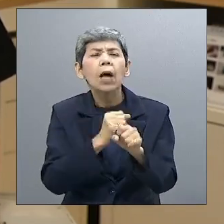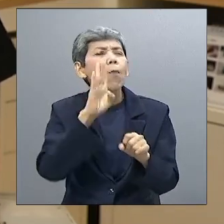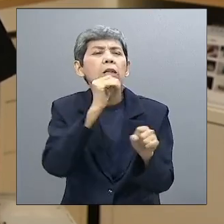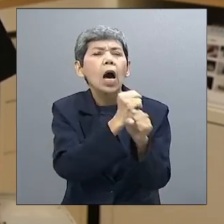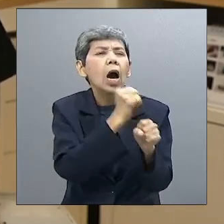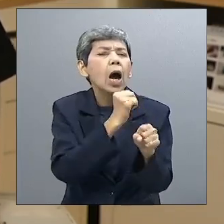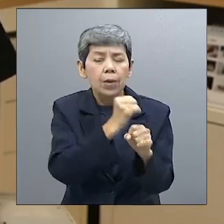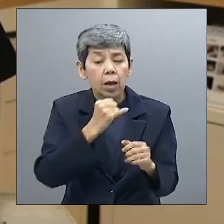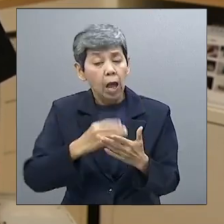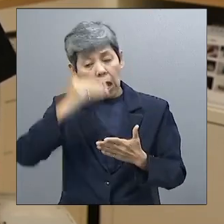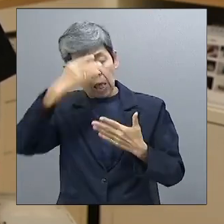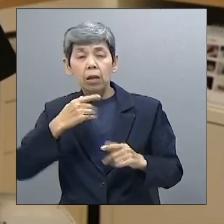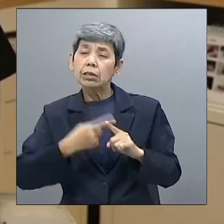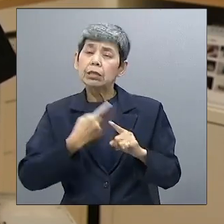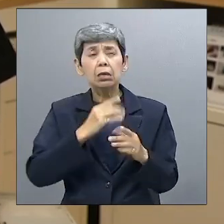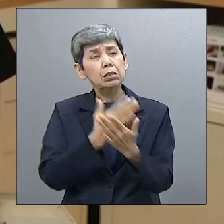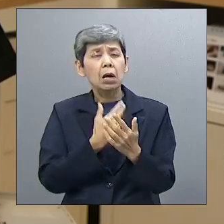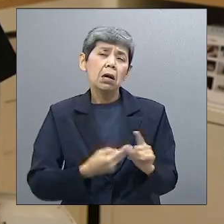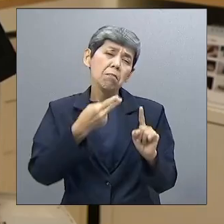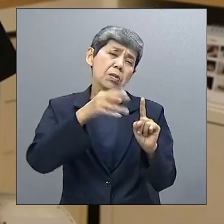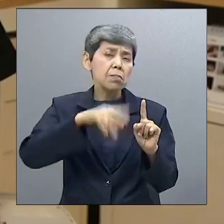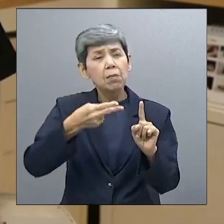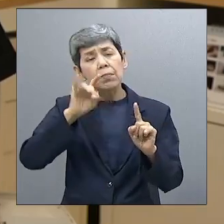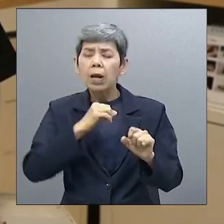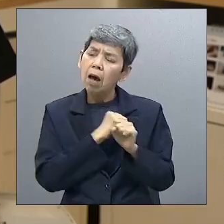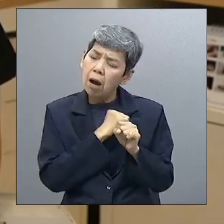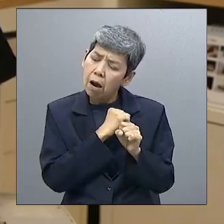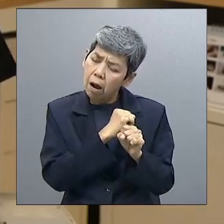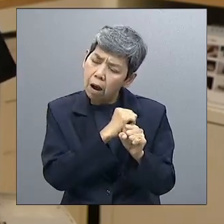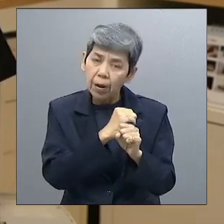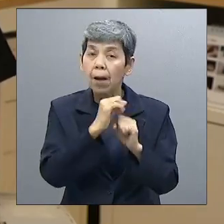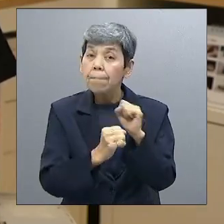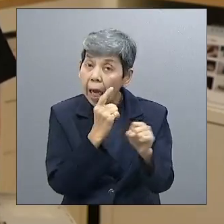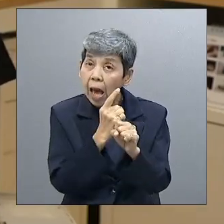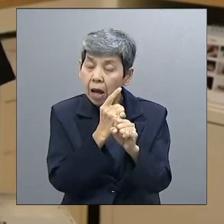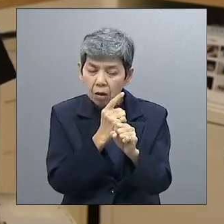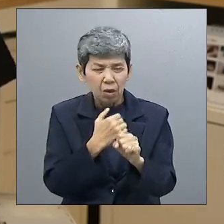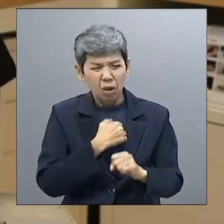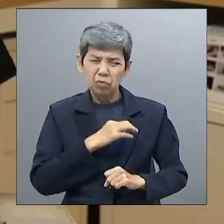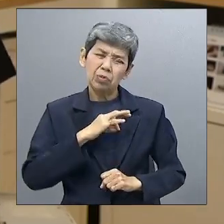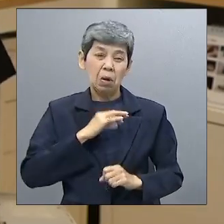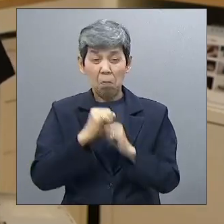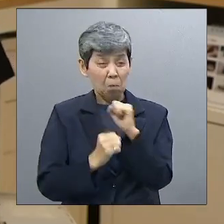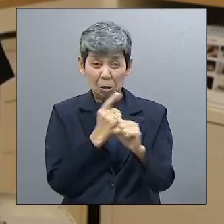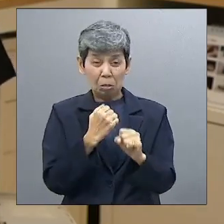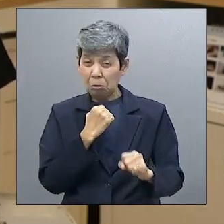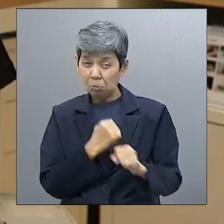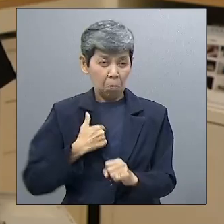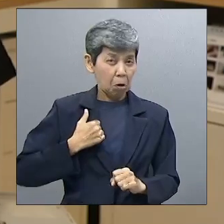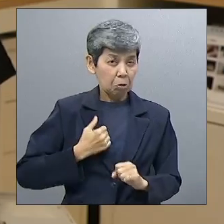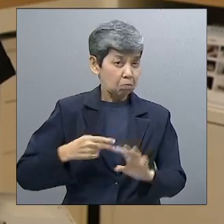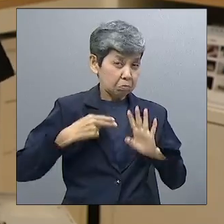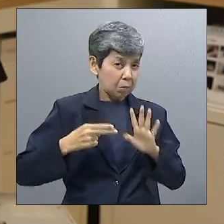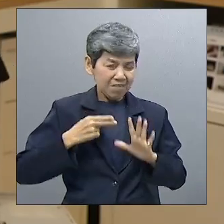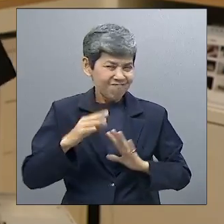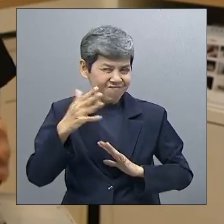จบมาใหม่ๆเนี้ยเงินเดือนอาจจะประมาณสัก 15,000-18,000 นะครับแน่นอนปีแรก มันไม่มีทางว่าปีแรกเนี่ยมันจะทำงานแล้วมันจะได้ 4-50,000